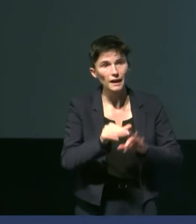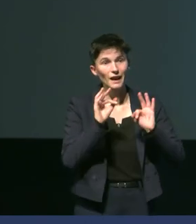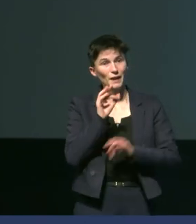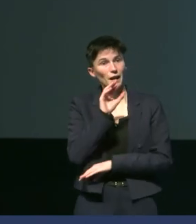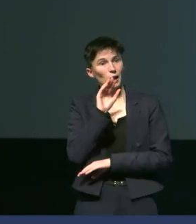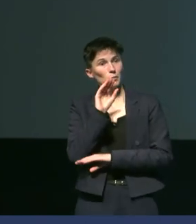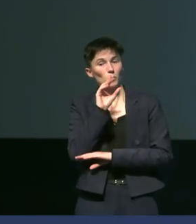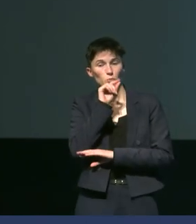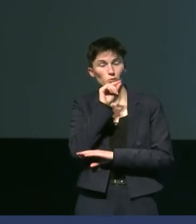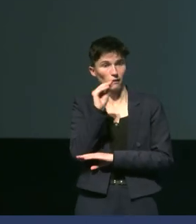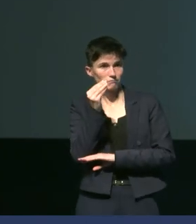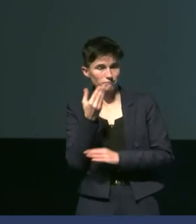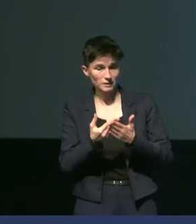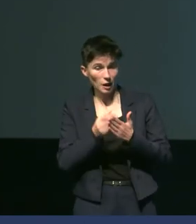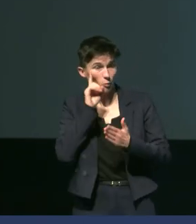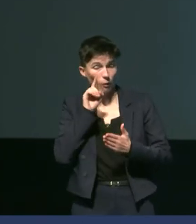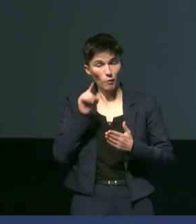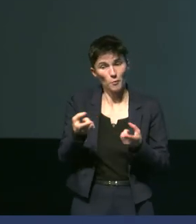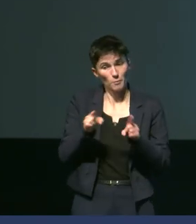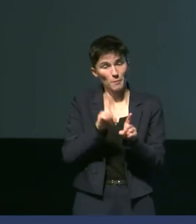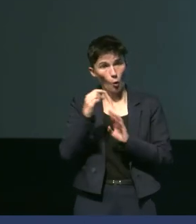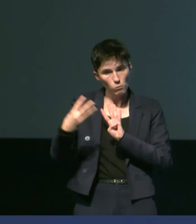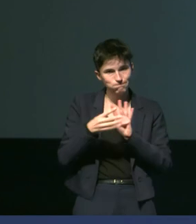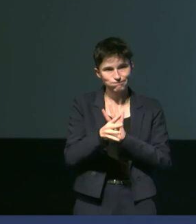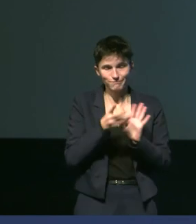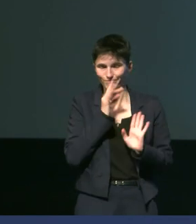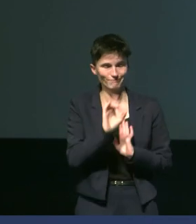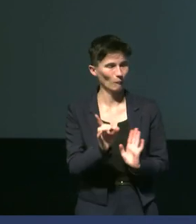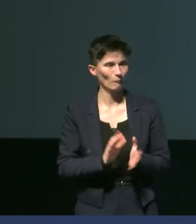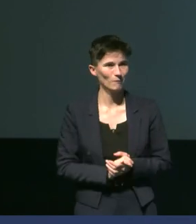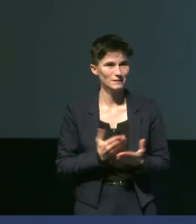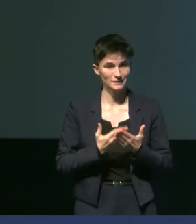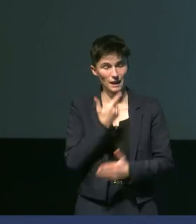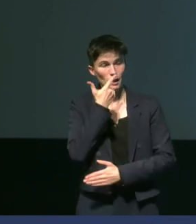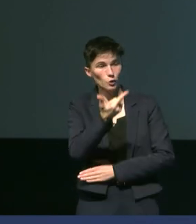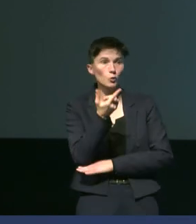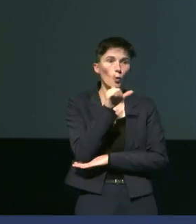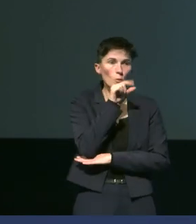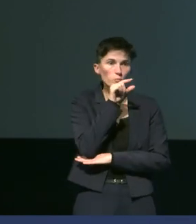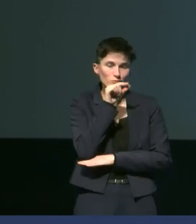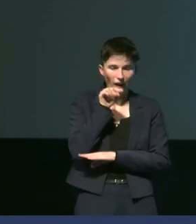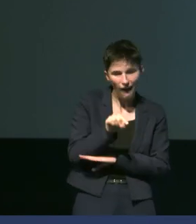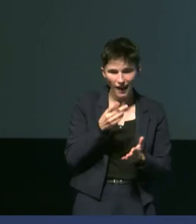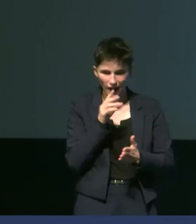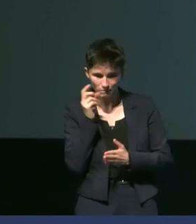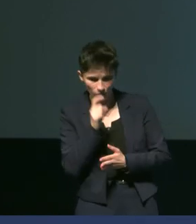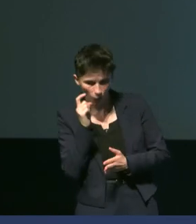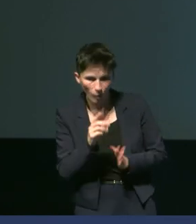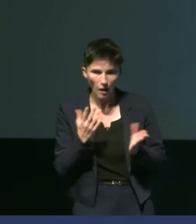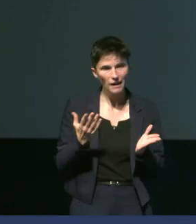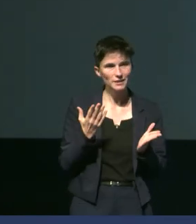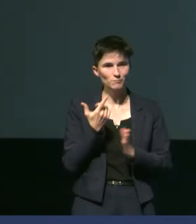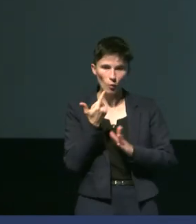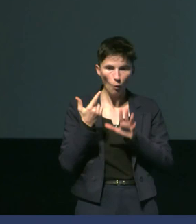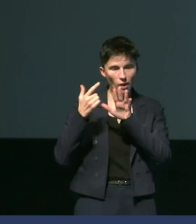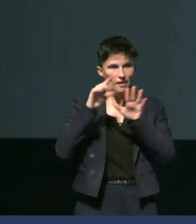nos poussins, ils ne sont pas étanches non plus. Ici, vous avez deux petits poussins qui ont subi une période de neige. Alors la neige, ça